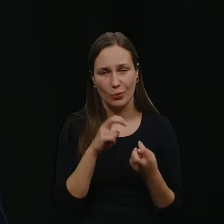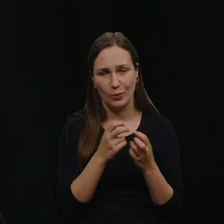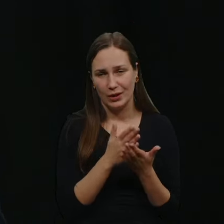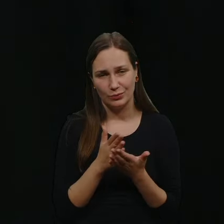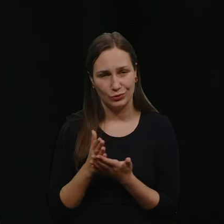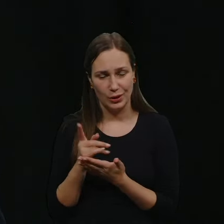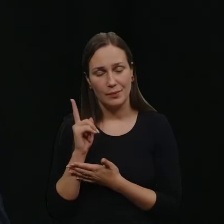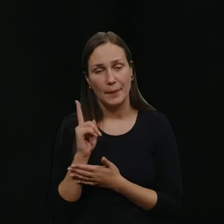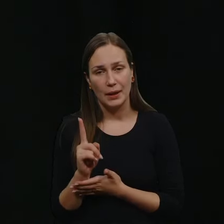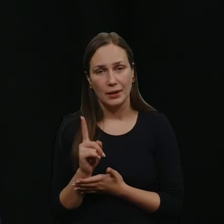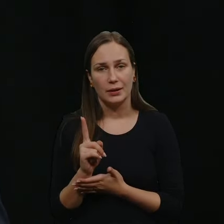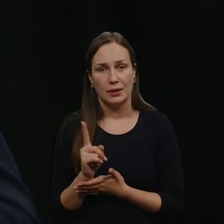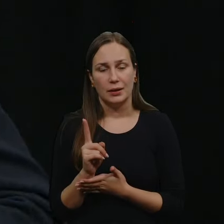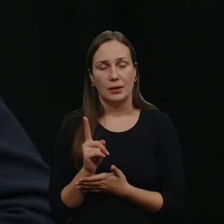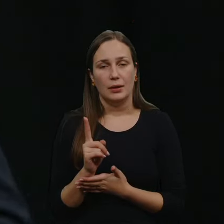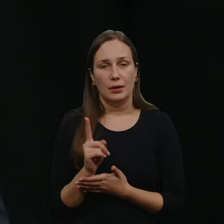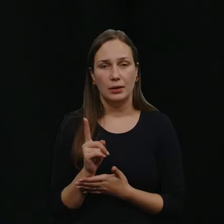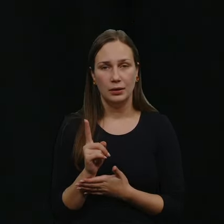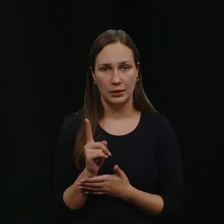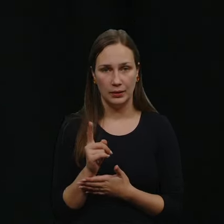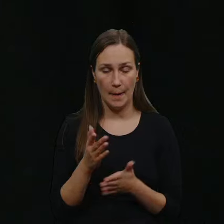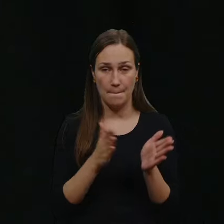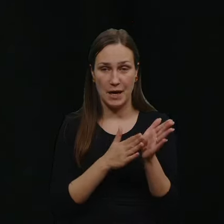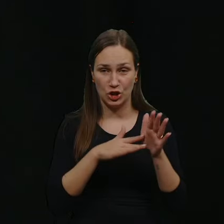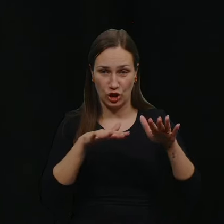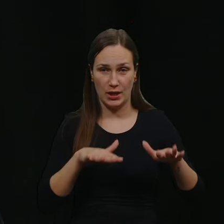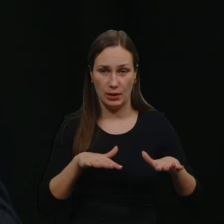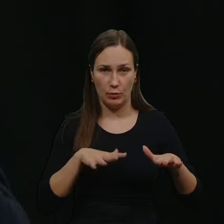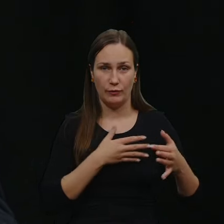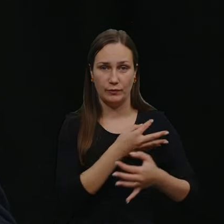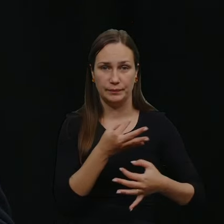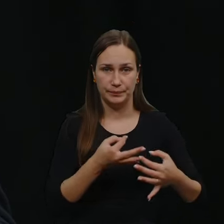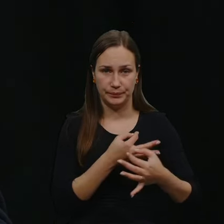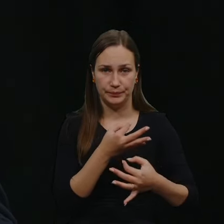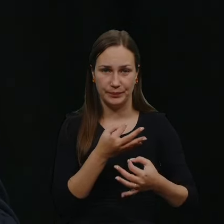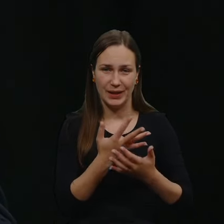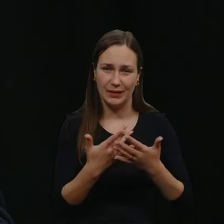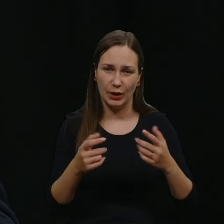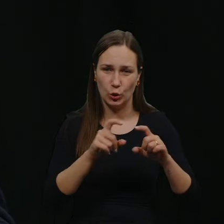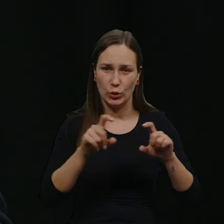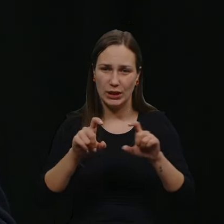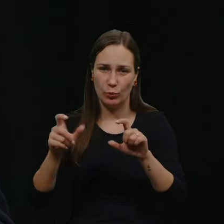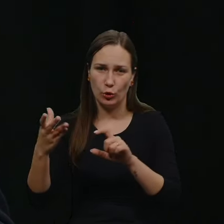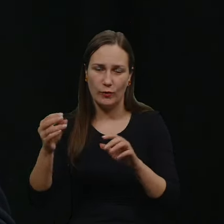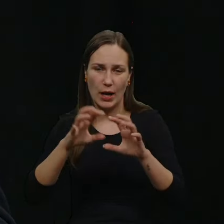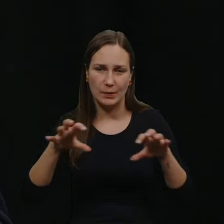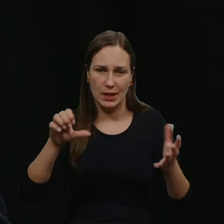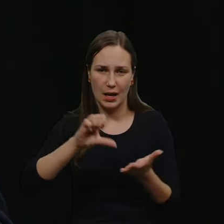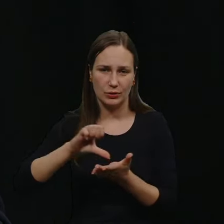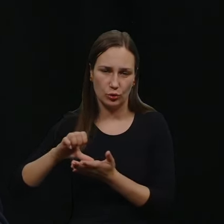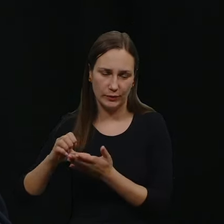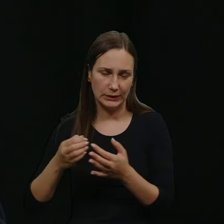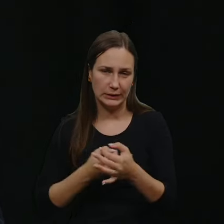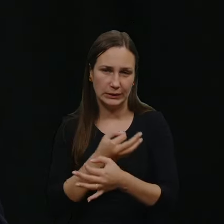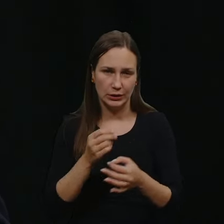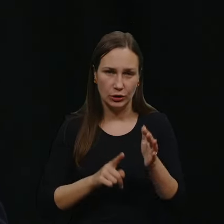bet ką noriu pasakyti, Mažeikiuose teko diskutuoti su įvairių įmonių administracijos topais. Iš pradžių